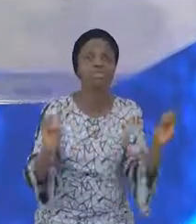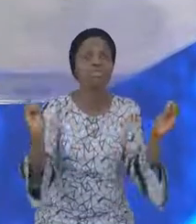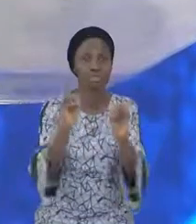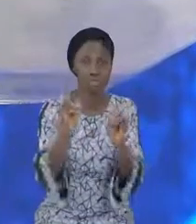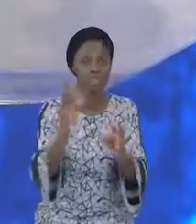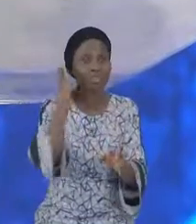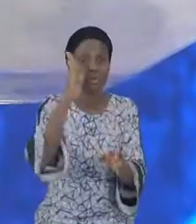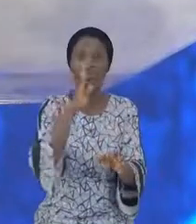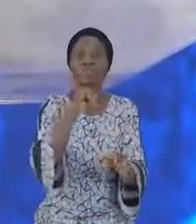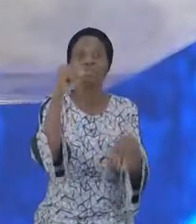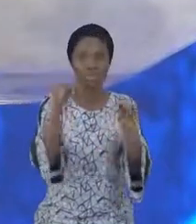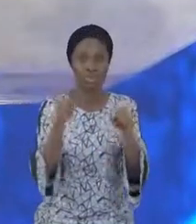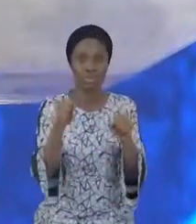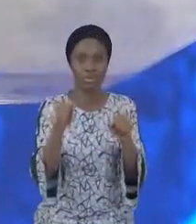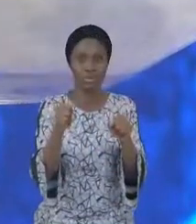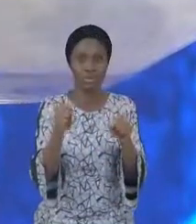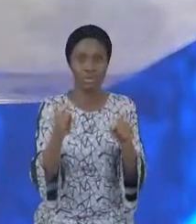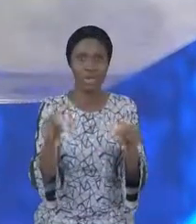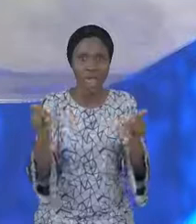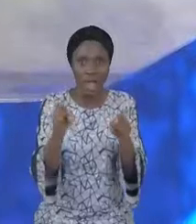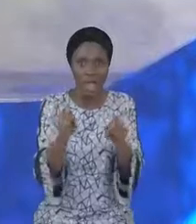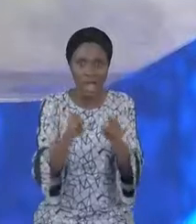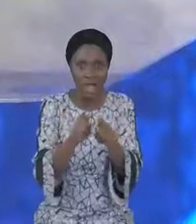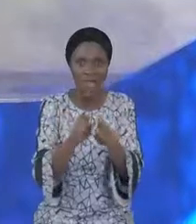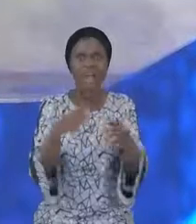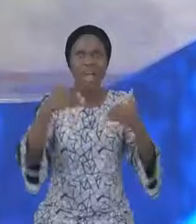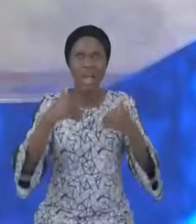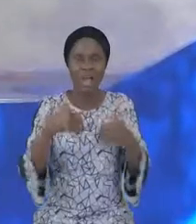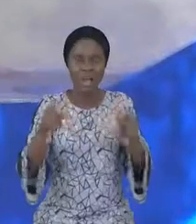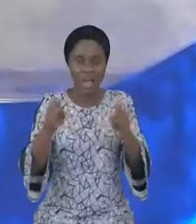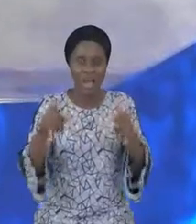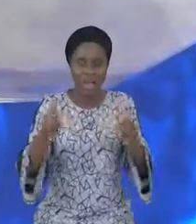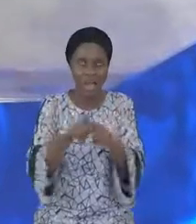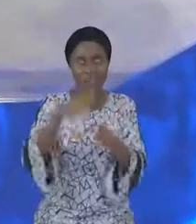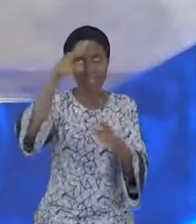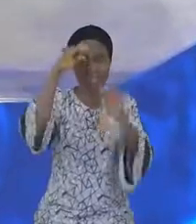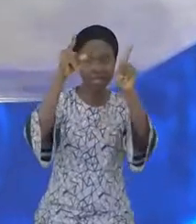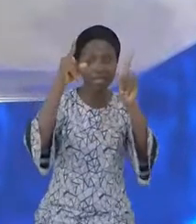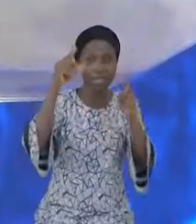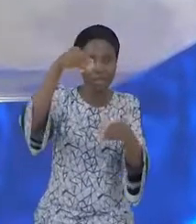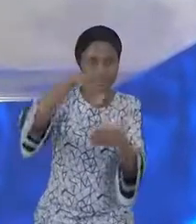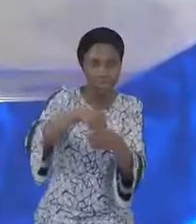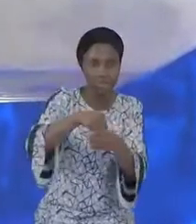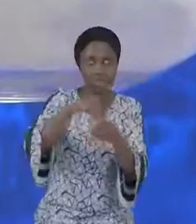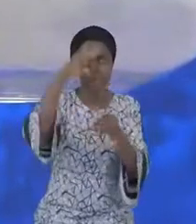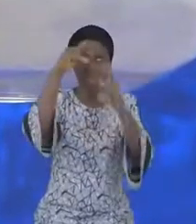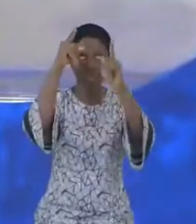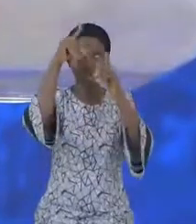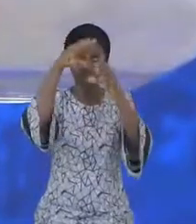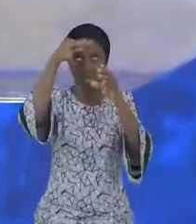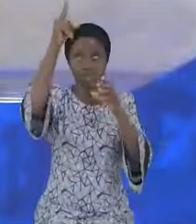rien impossible. N'est possible à Dieu. Comme il nous transfère sa nature, comme il